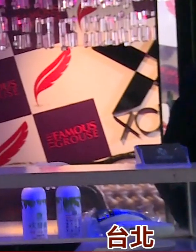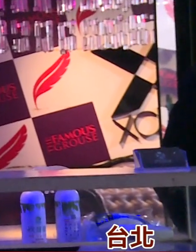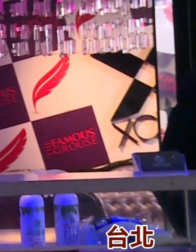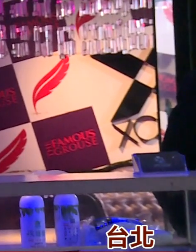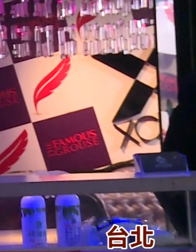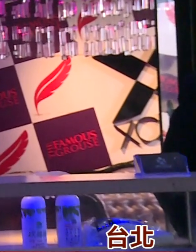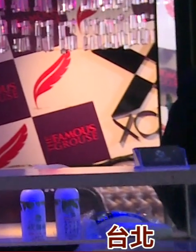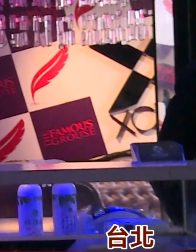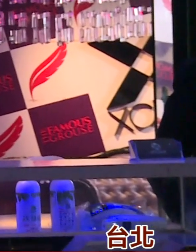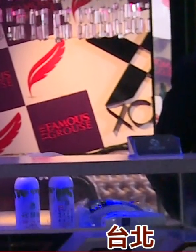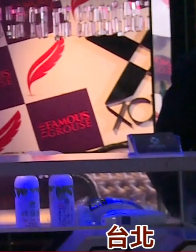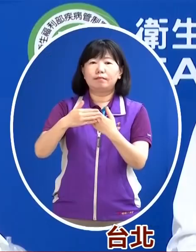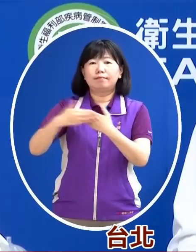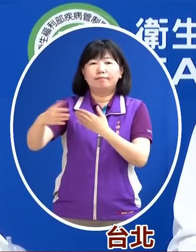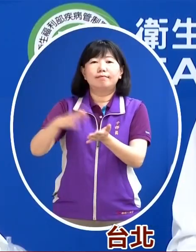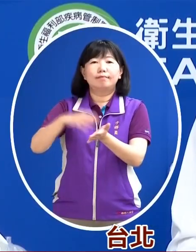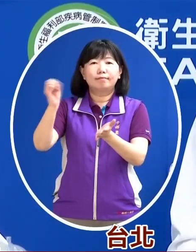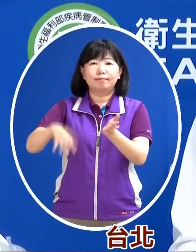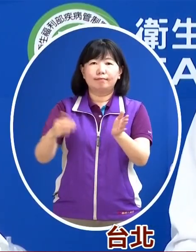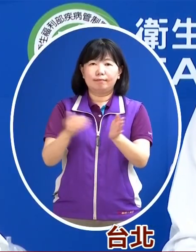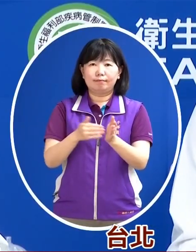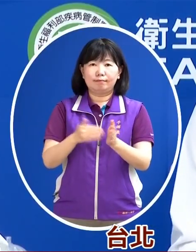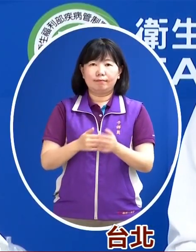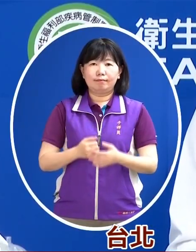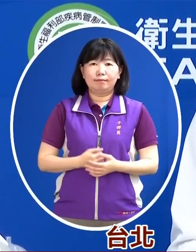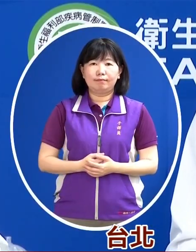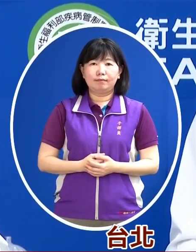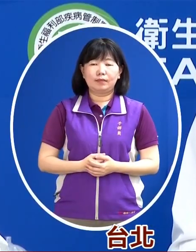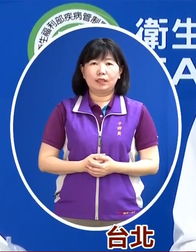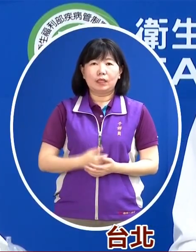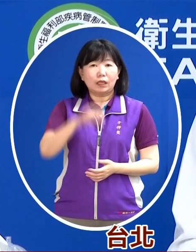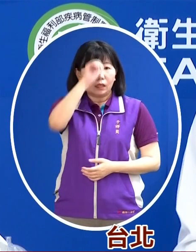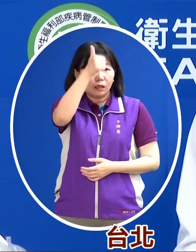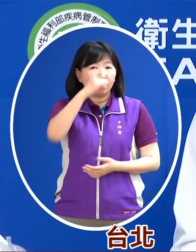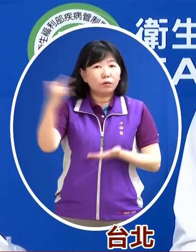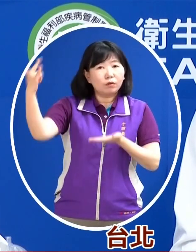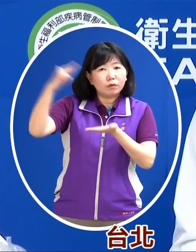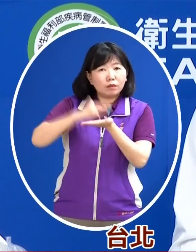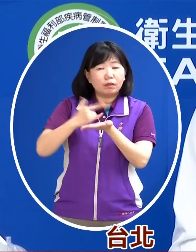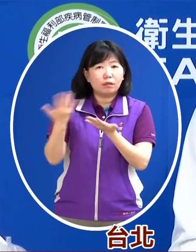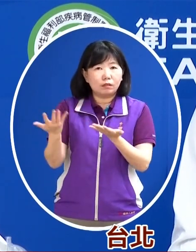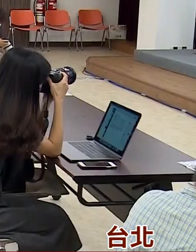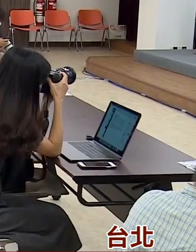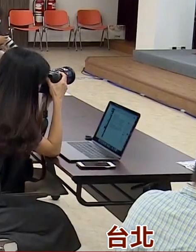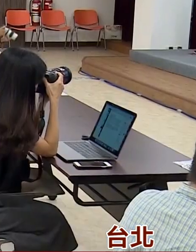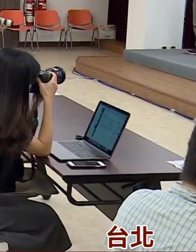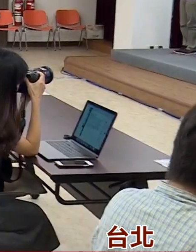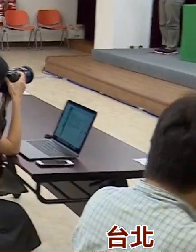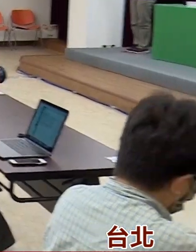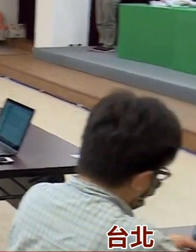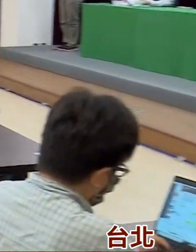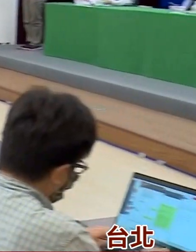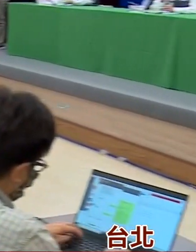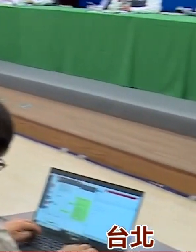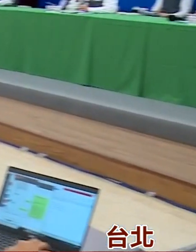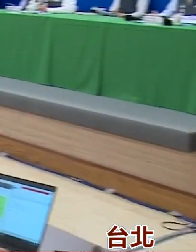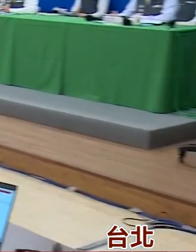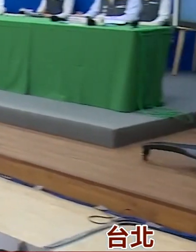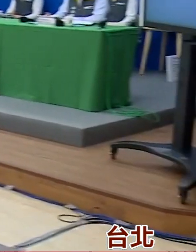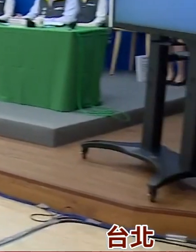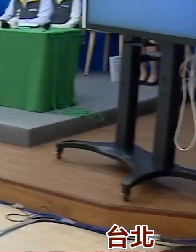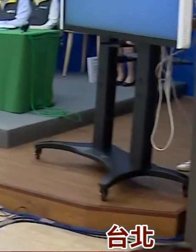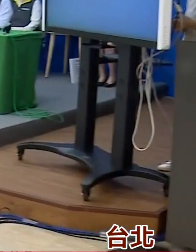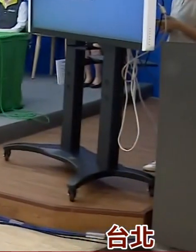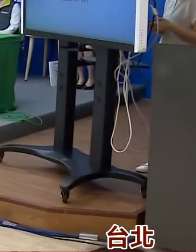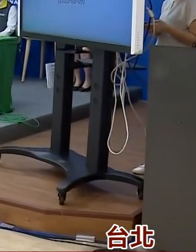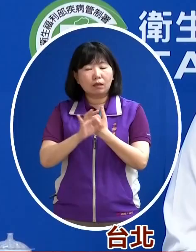恢复酒店赴汤营业，陈时中还系坚持，为高本提供政府了决定。不过没任意业者之一差别